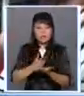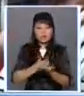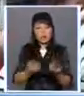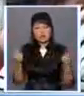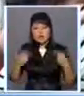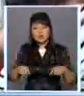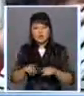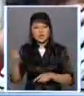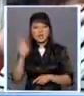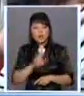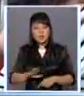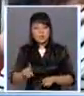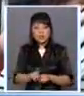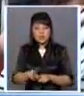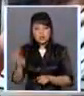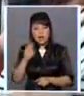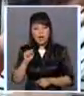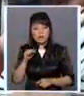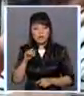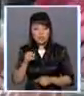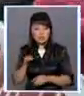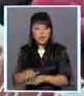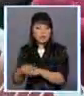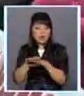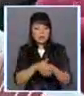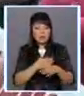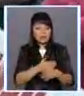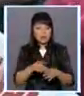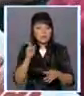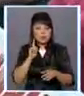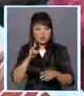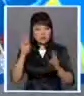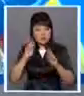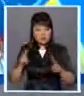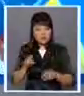жағдай ушыққан сәтте Еуропа ондағы Афиныға несие беруді белгісіз уақытта тоқтатқан.